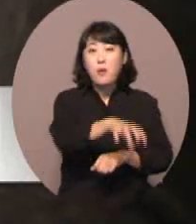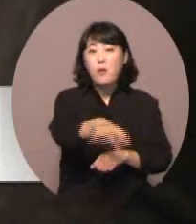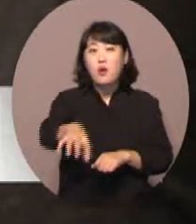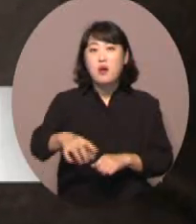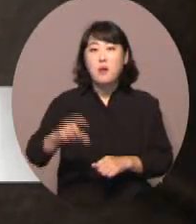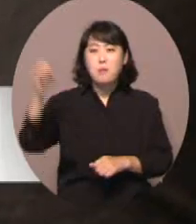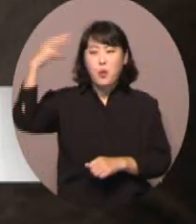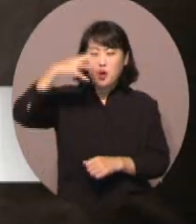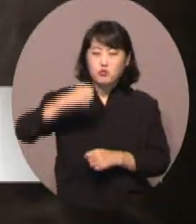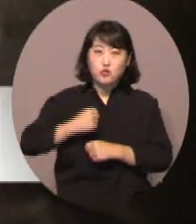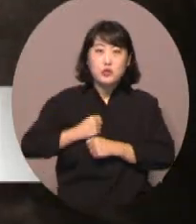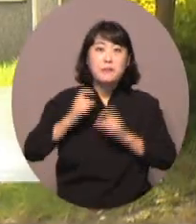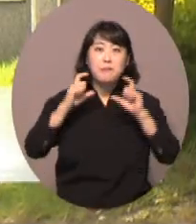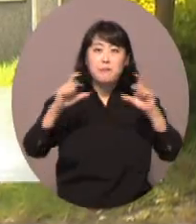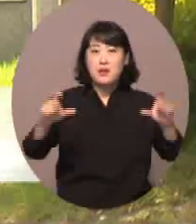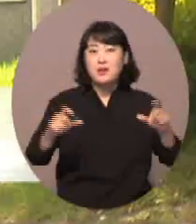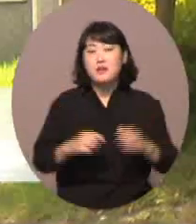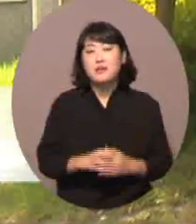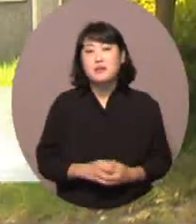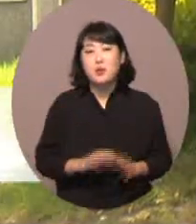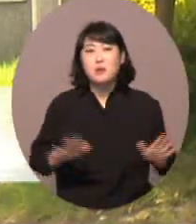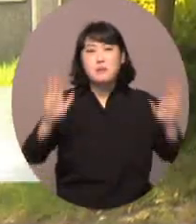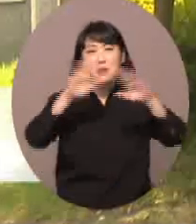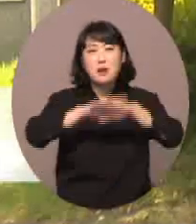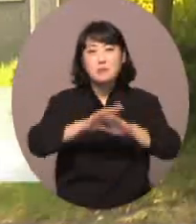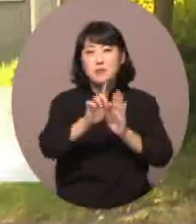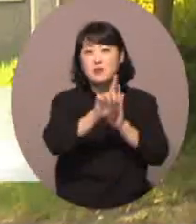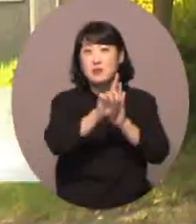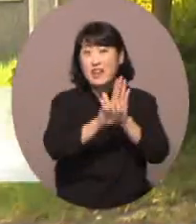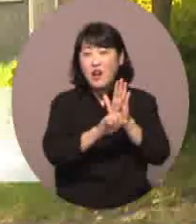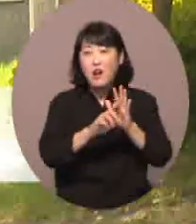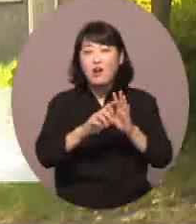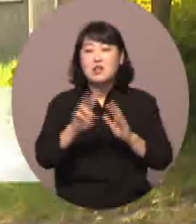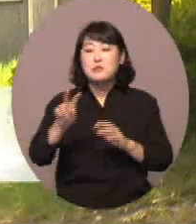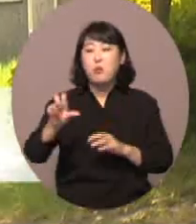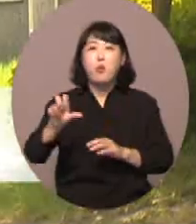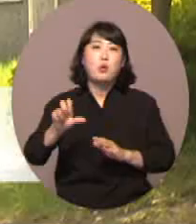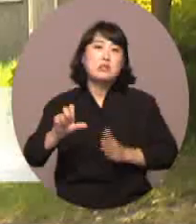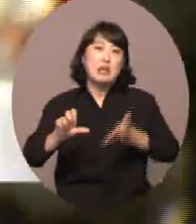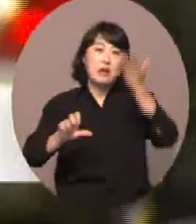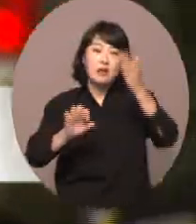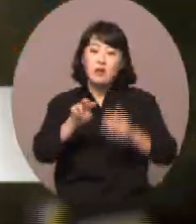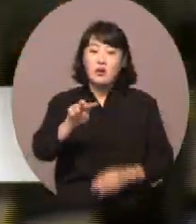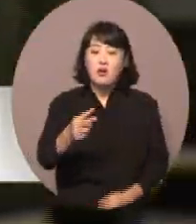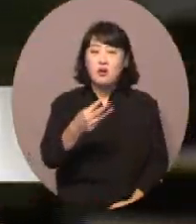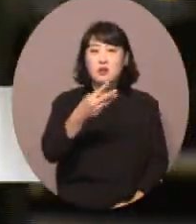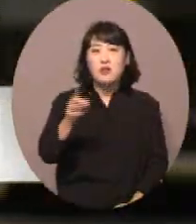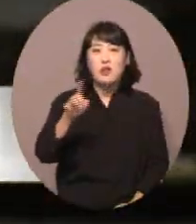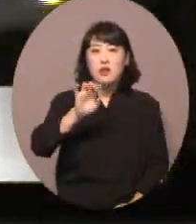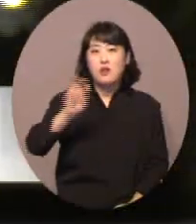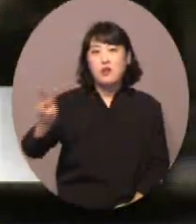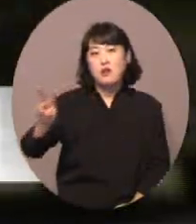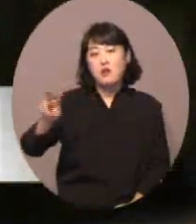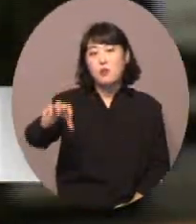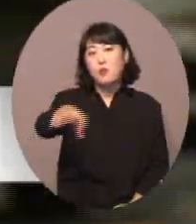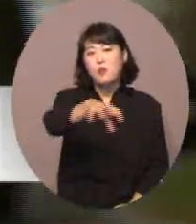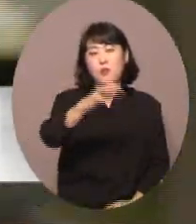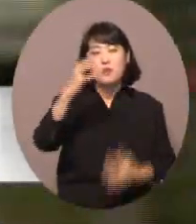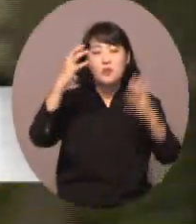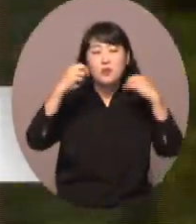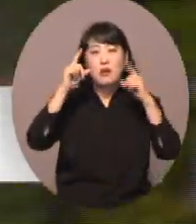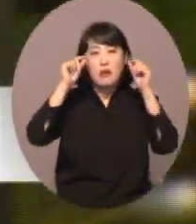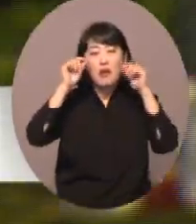폭염 주의보가 내려져 있는 가운데 오딜 밤에는 최저 기온이 25도를 넘는 열대야 현상이 나타나는 곳도